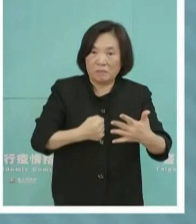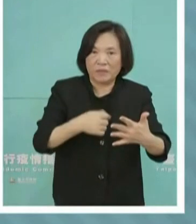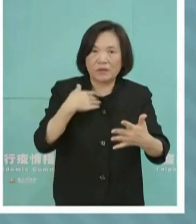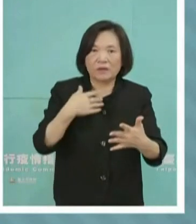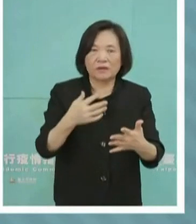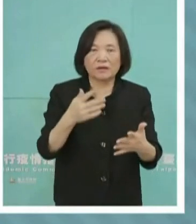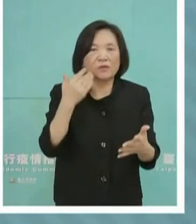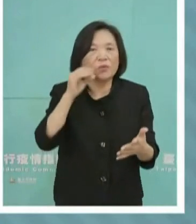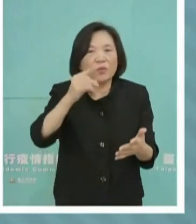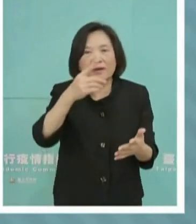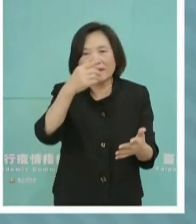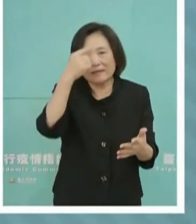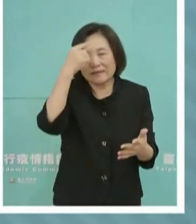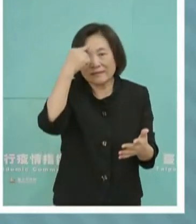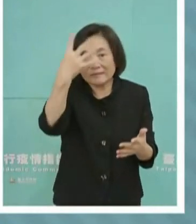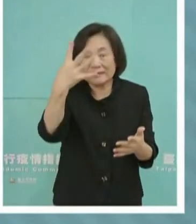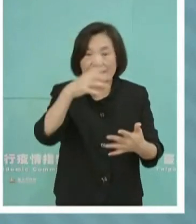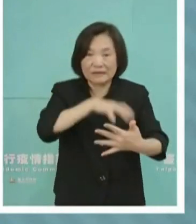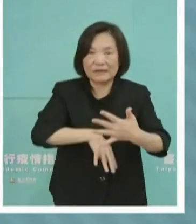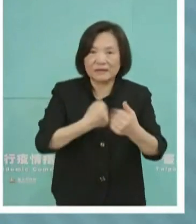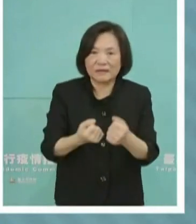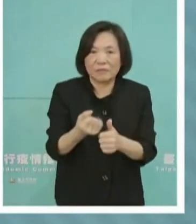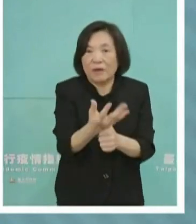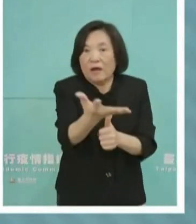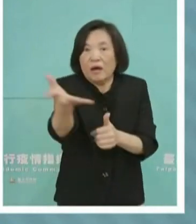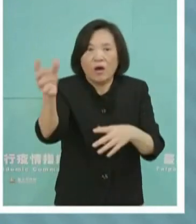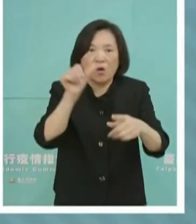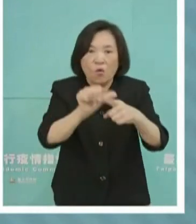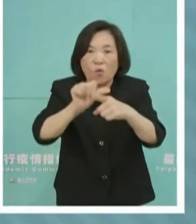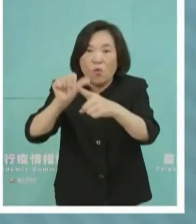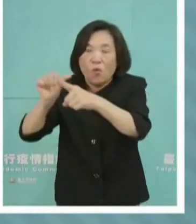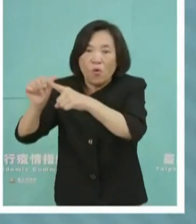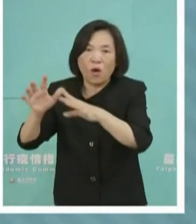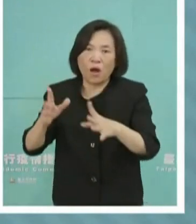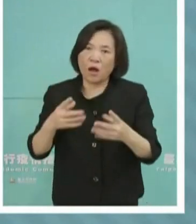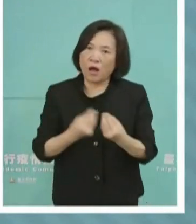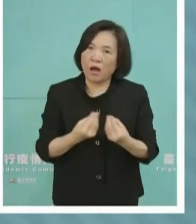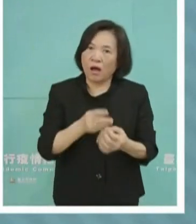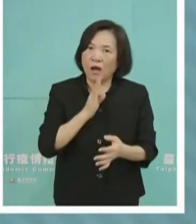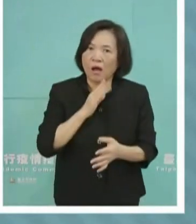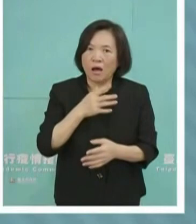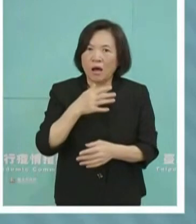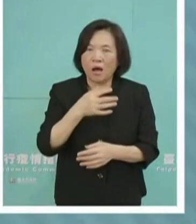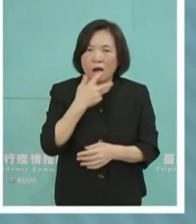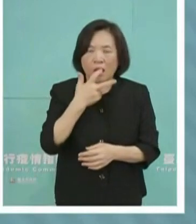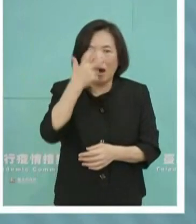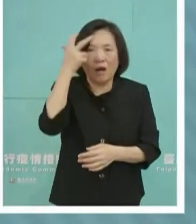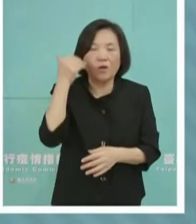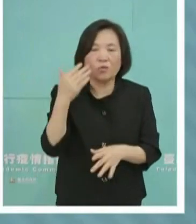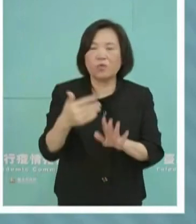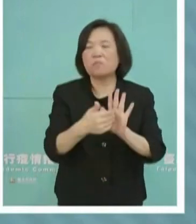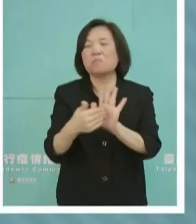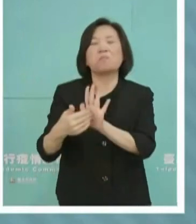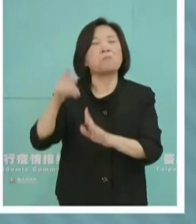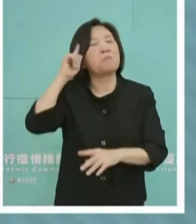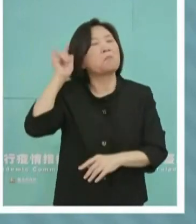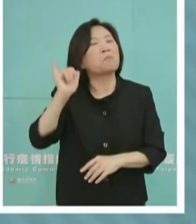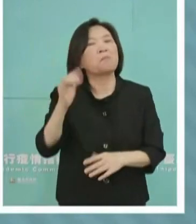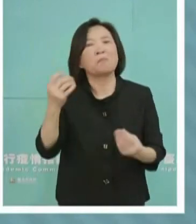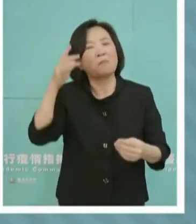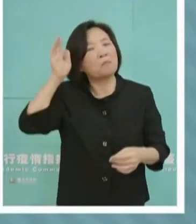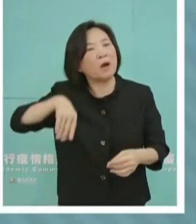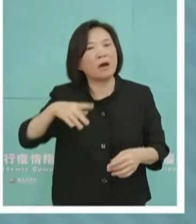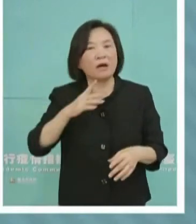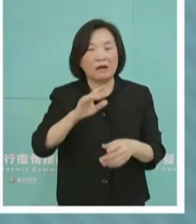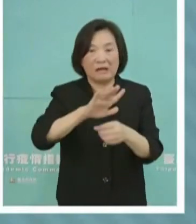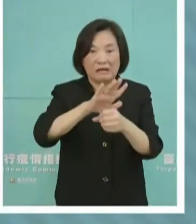天，意思说二十天里面哦，他就可以有五的五次方了，所以这的确没有错。如果完全不设防的话，六大病毒的传播速